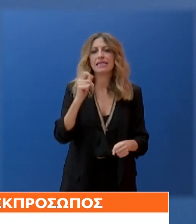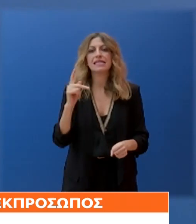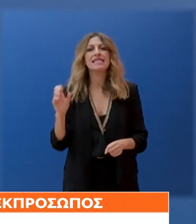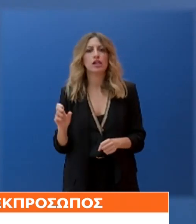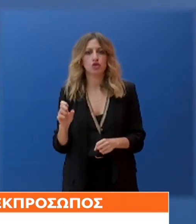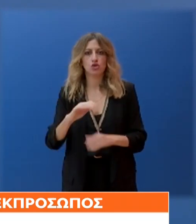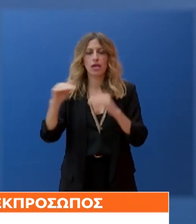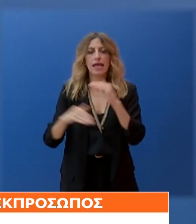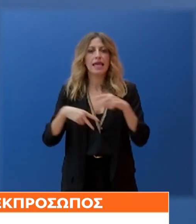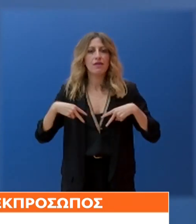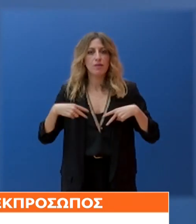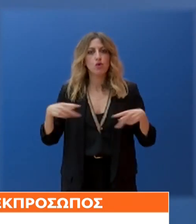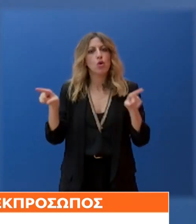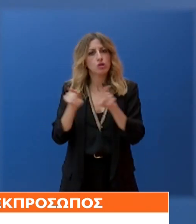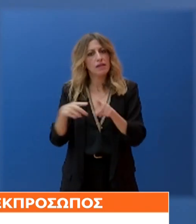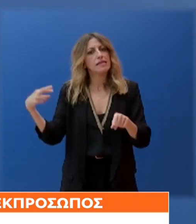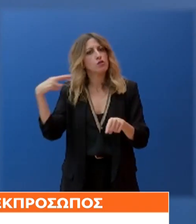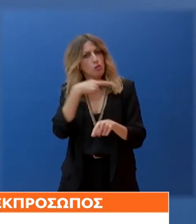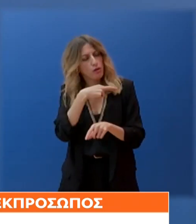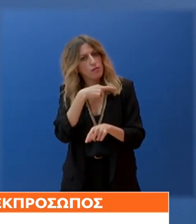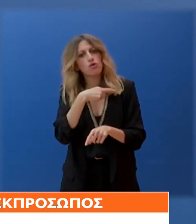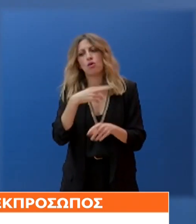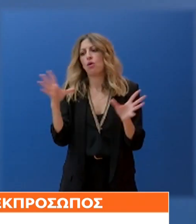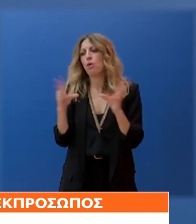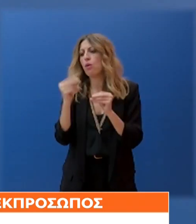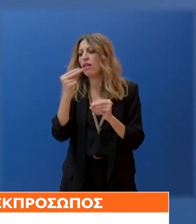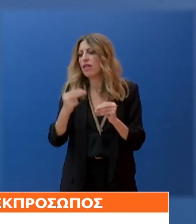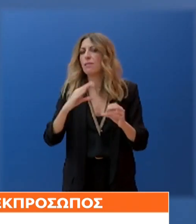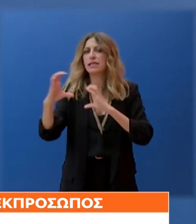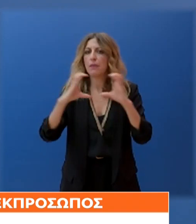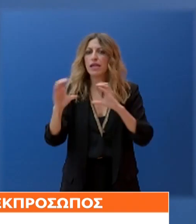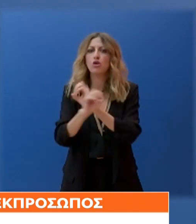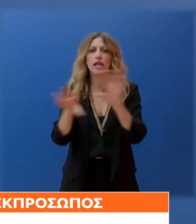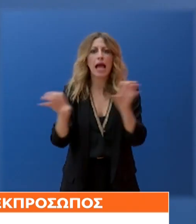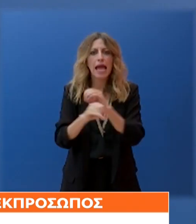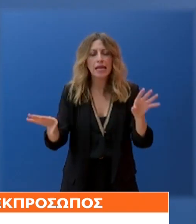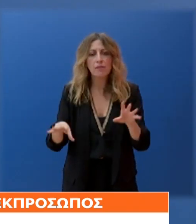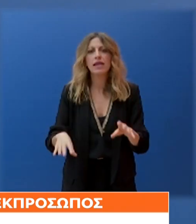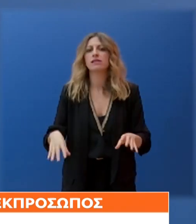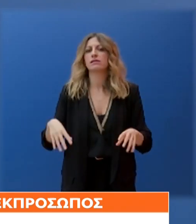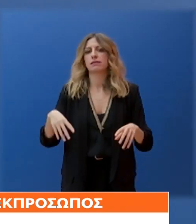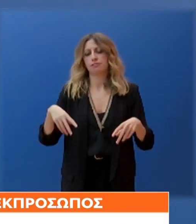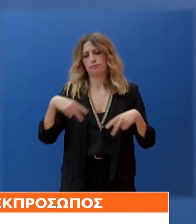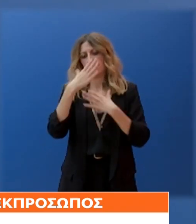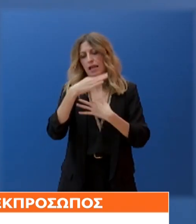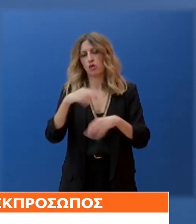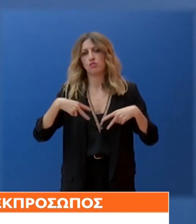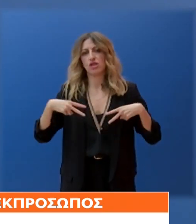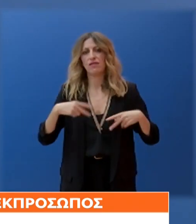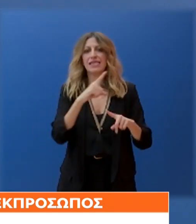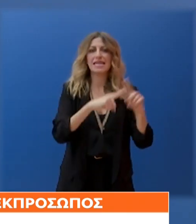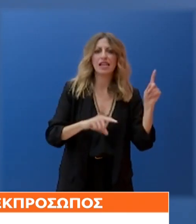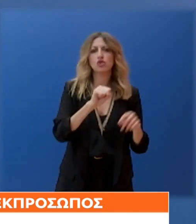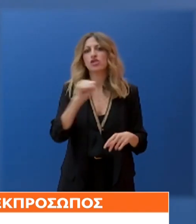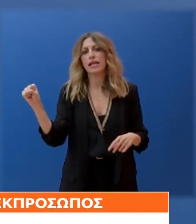παρά τον Πρωθυπουργό Αρμόδιος για θέματα επικοινωνίας και ενημέρωσης και κυβερνητικός εκπρόσωπος, Χρήστος Ταραντήλης.